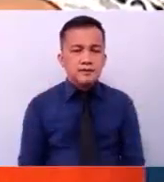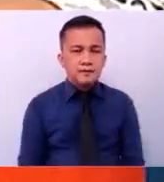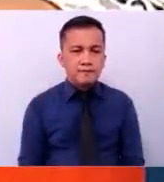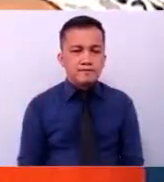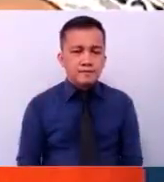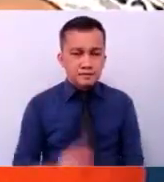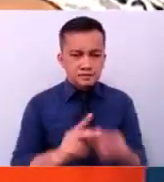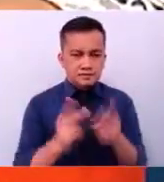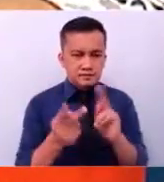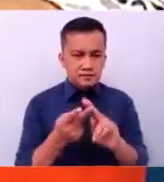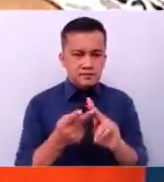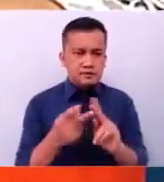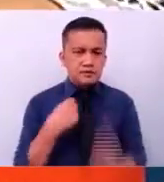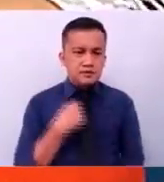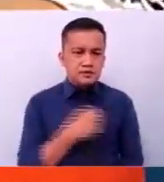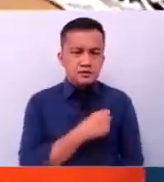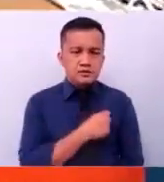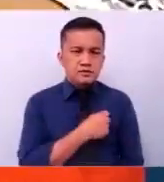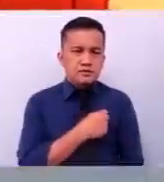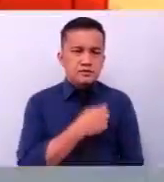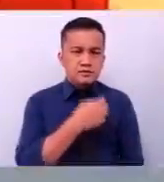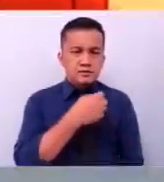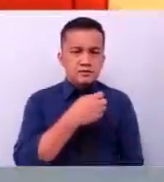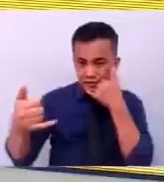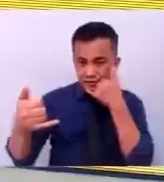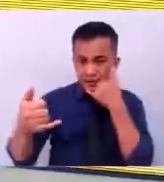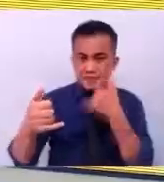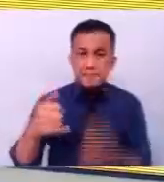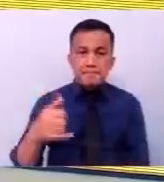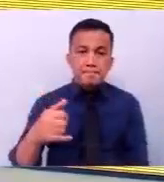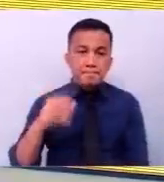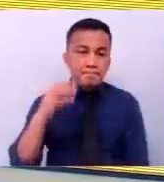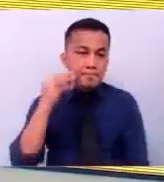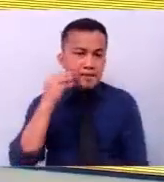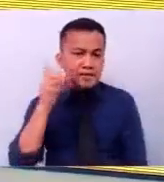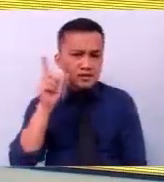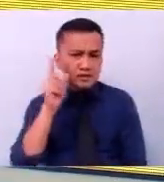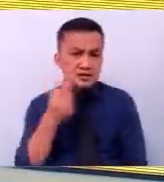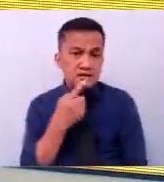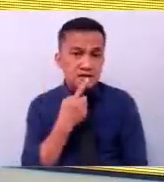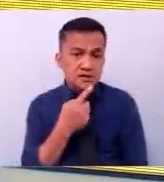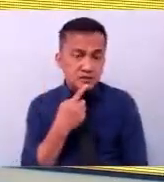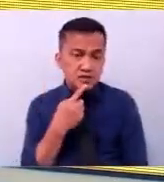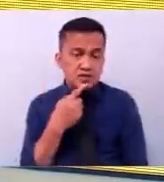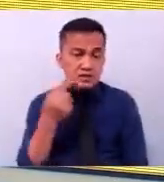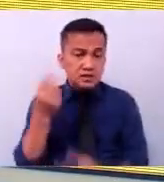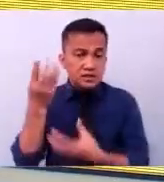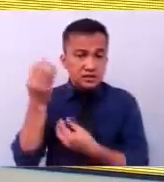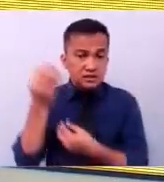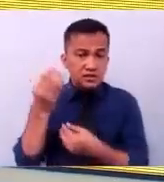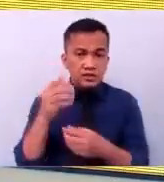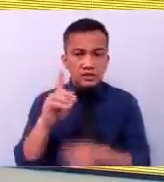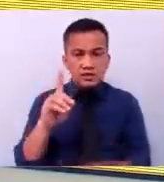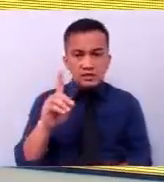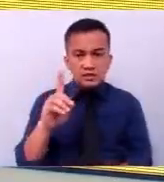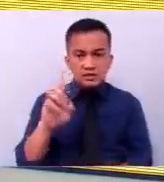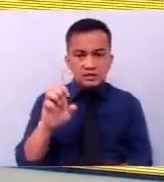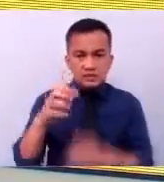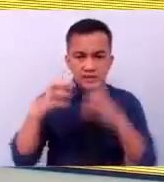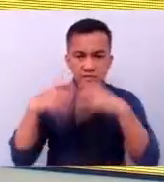tandem ni Senate President Tito Soto. May anong latest sa demolition job umano laban